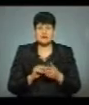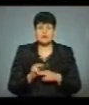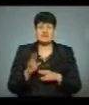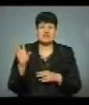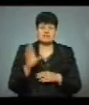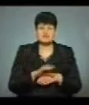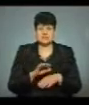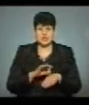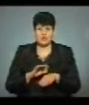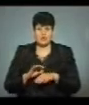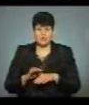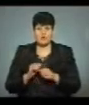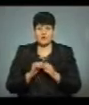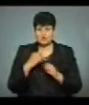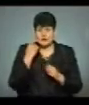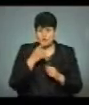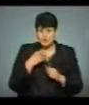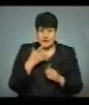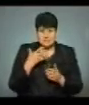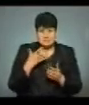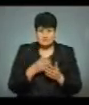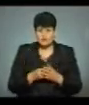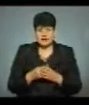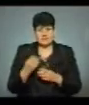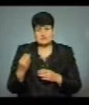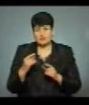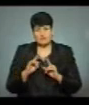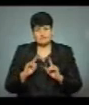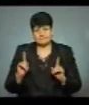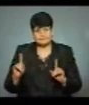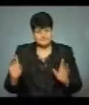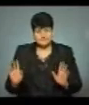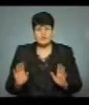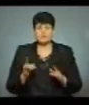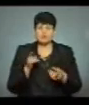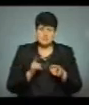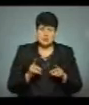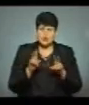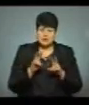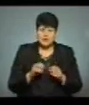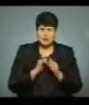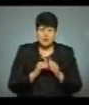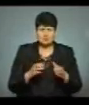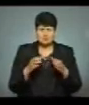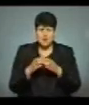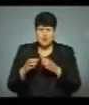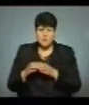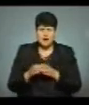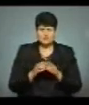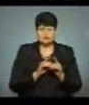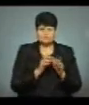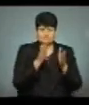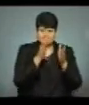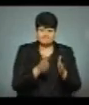хвороб, кожного свій індивідуальний, у кожної громади своя історія. Тому дійсно розглядали кожну громаду індивідуально,